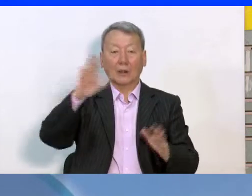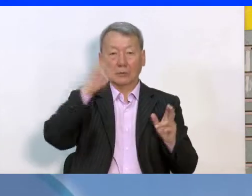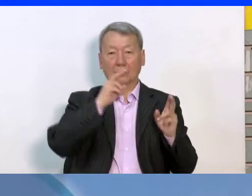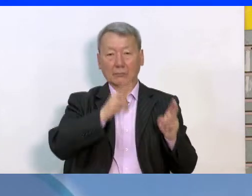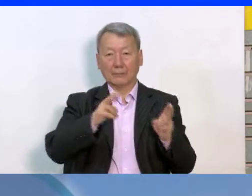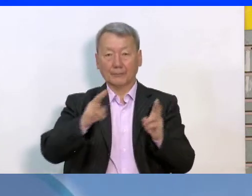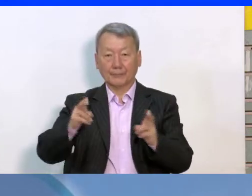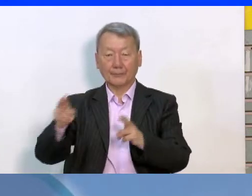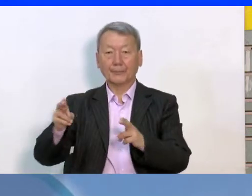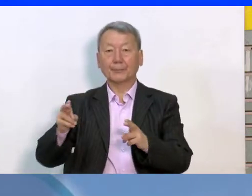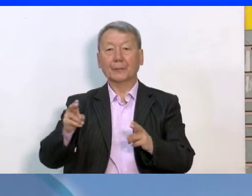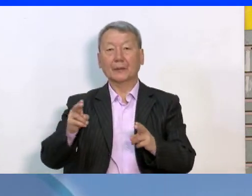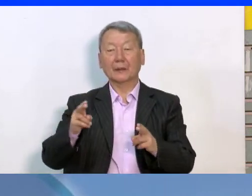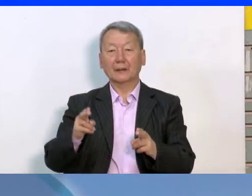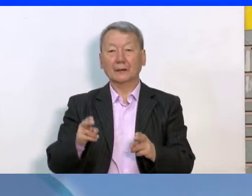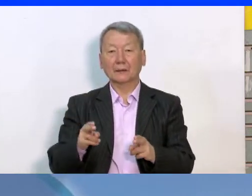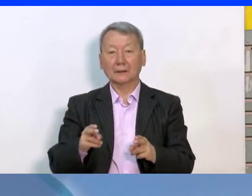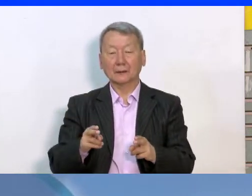туруктуу.